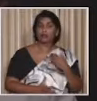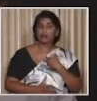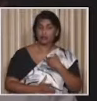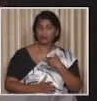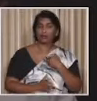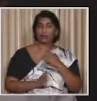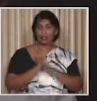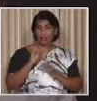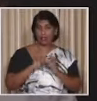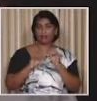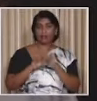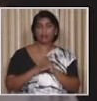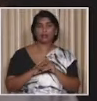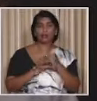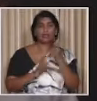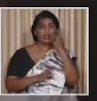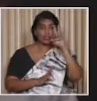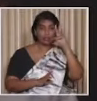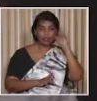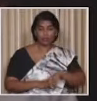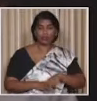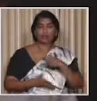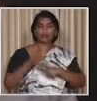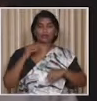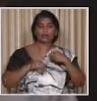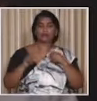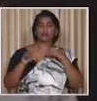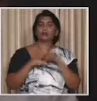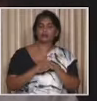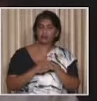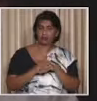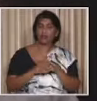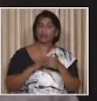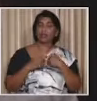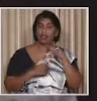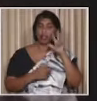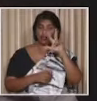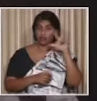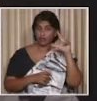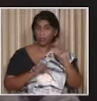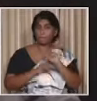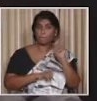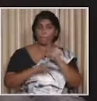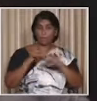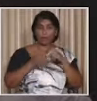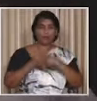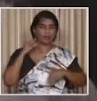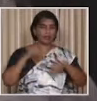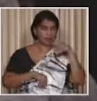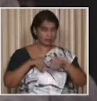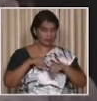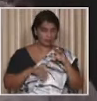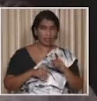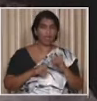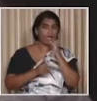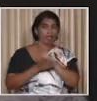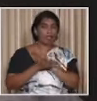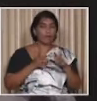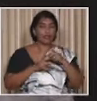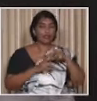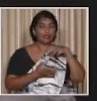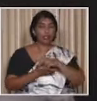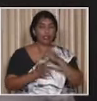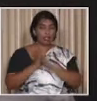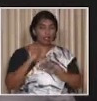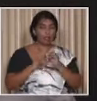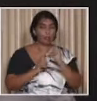මහජන නියෝජිතයෙක් වෙන්නේ ඡන්ද 13000කින්. කොහොම හරි කමක් නැහැ 88 පාර්ලිමේන්තු ඡන්ද තියෙනවා. හම්බන්තොට දිස්ත්‍රික්කේ